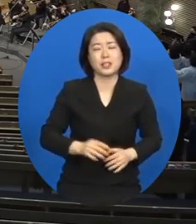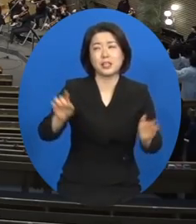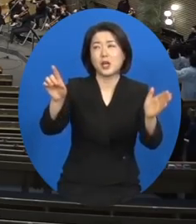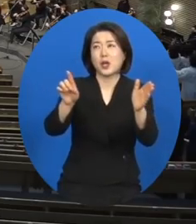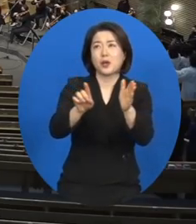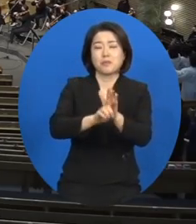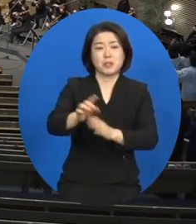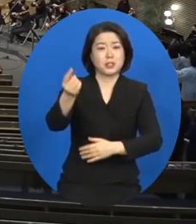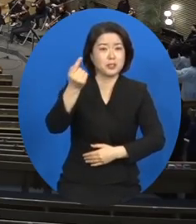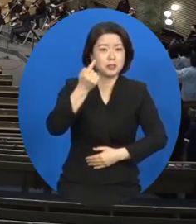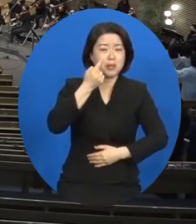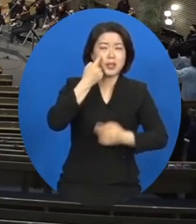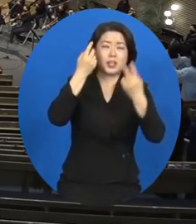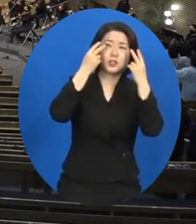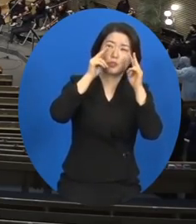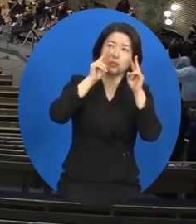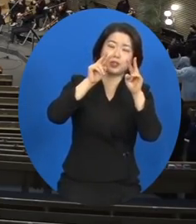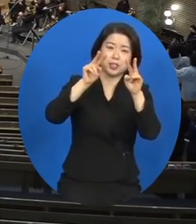사오니